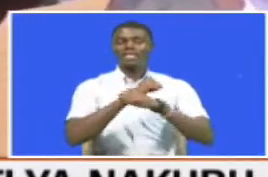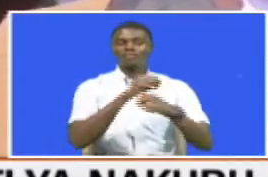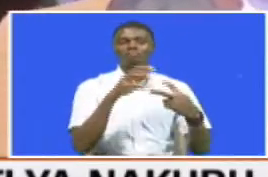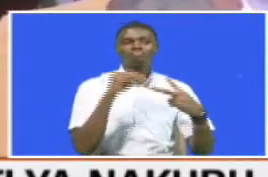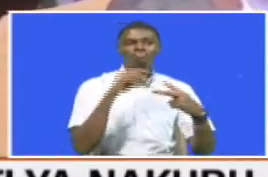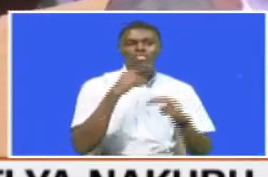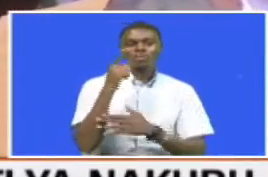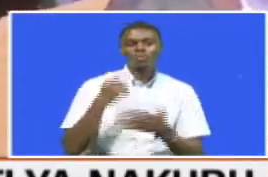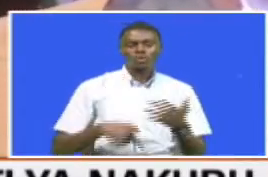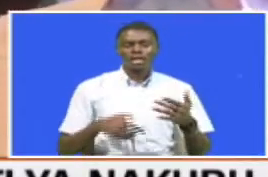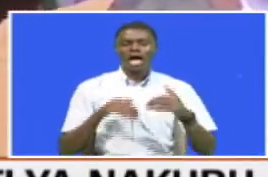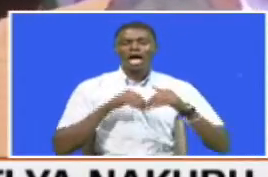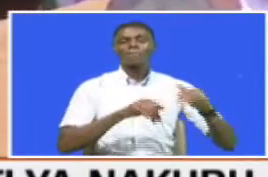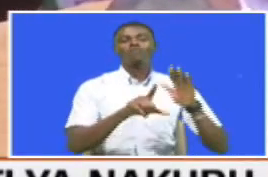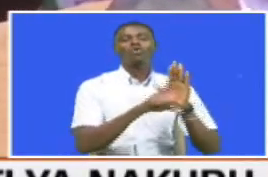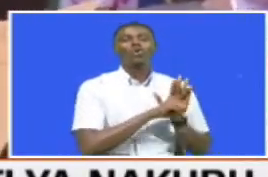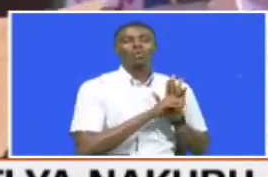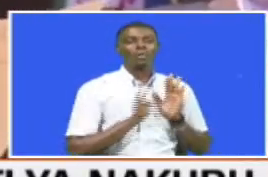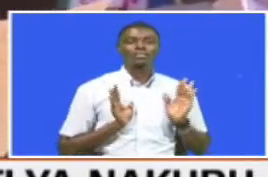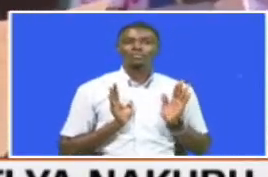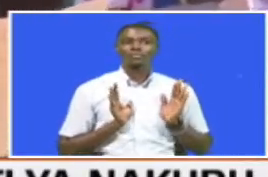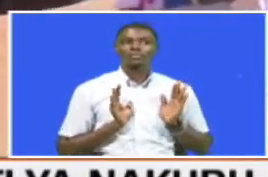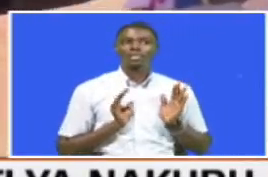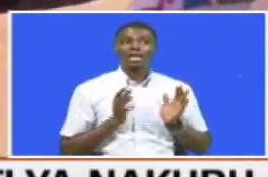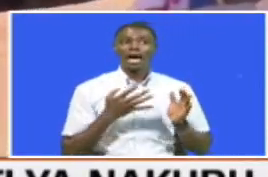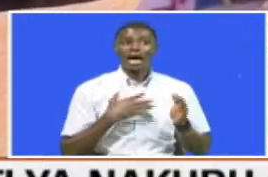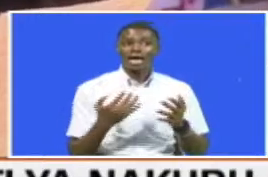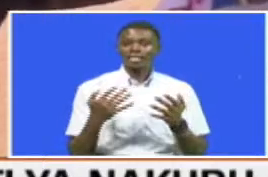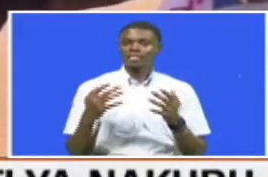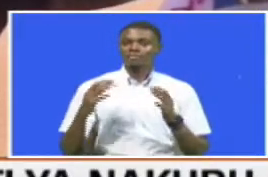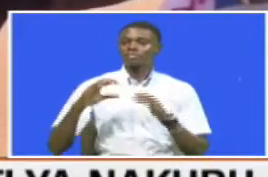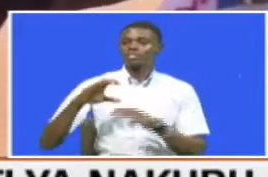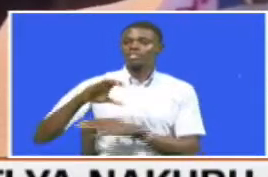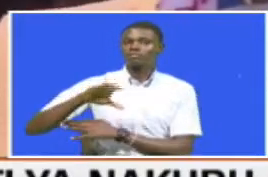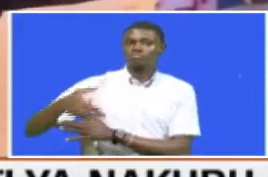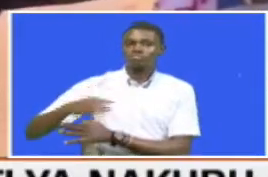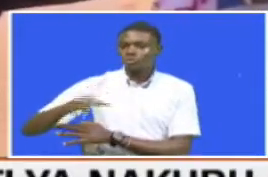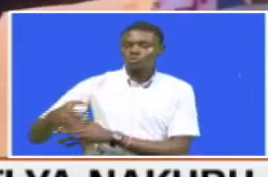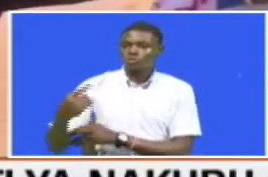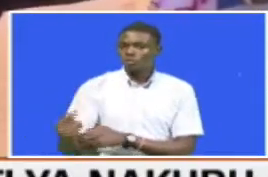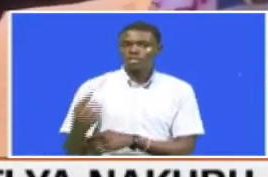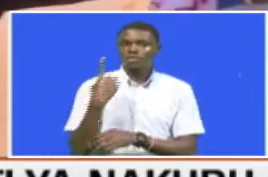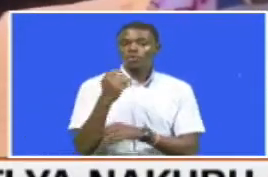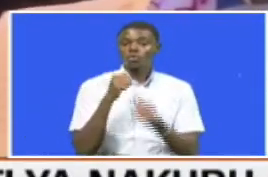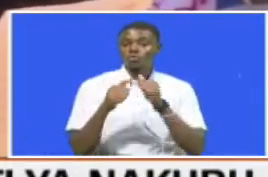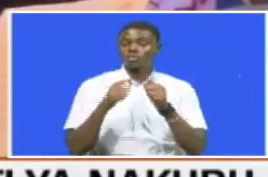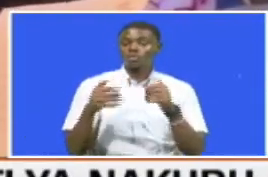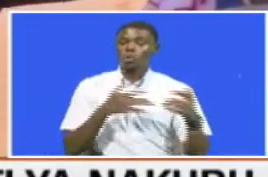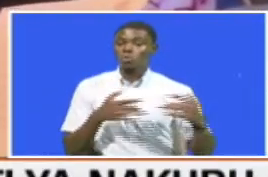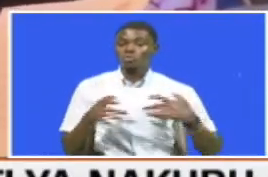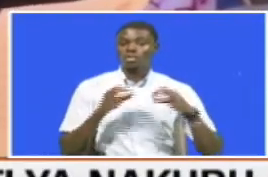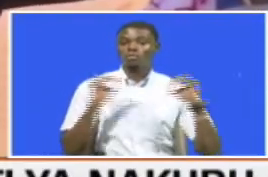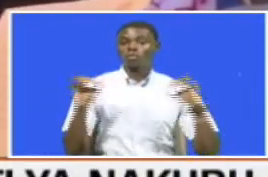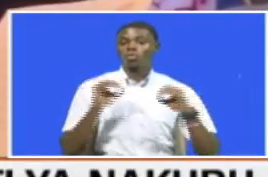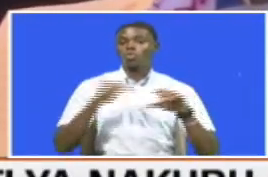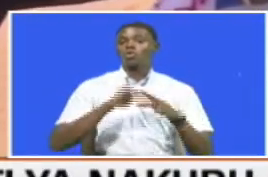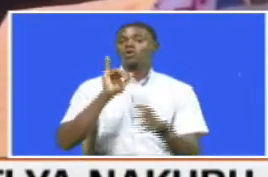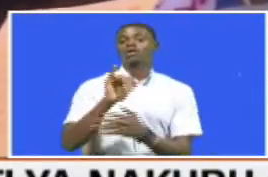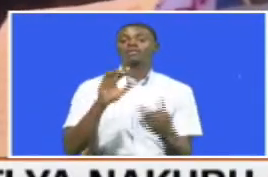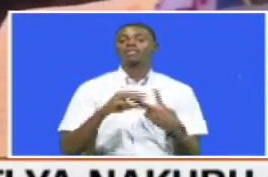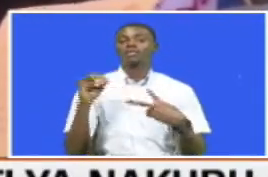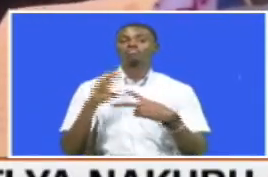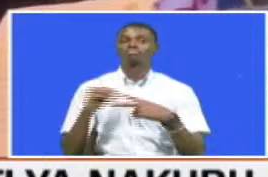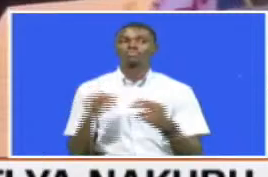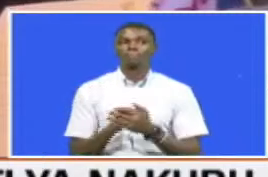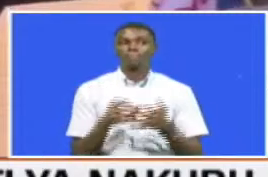anaosema ulizingatia sheria na kuwa ni eneo bunge dogo moja tu ambalo halikuzingatiwa katika uteuzi huo.